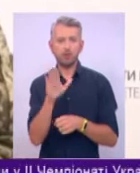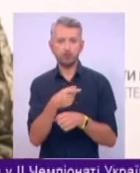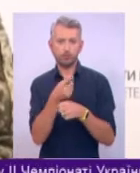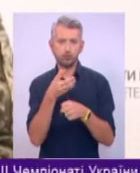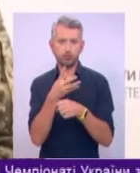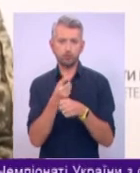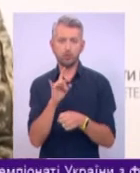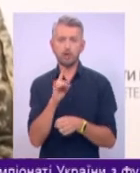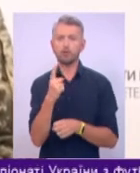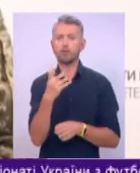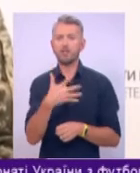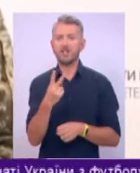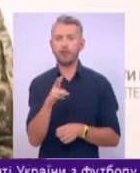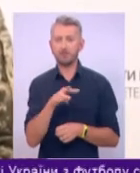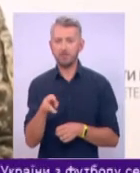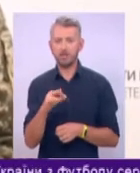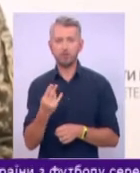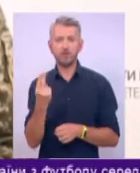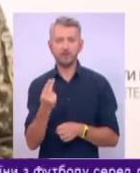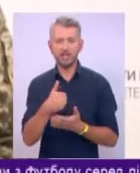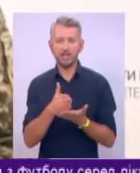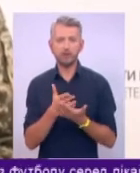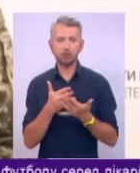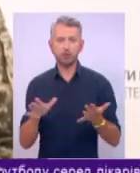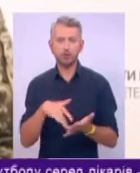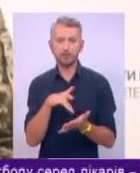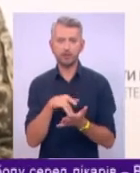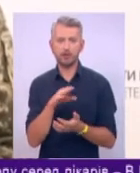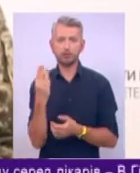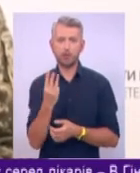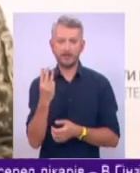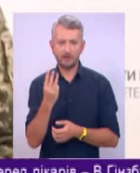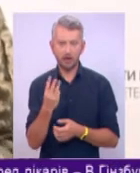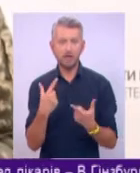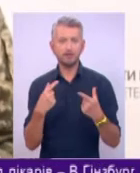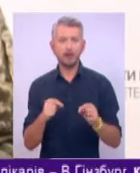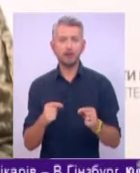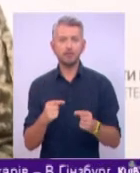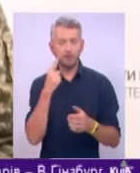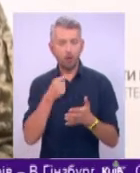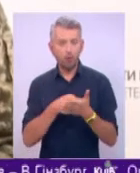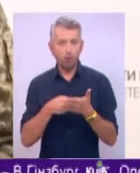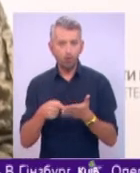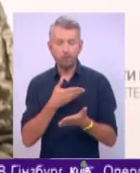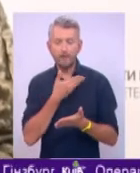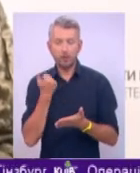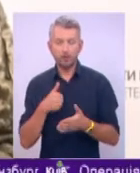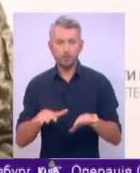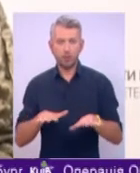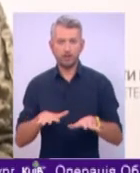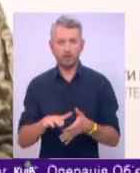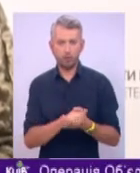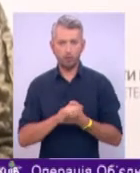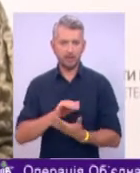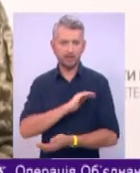152 міліметри по цивільній інфраструктурі населеного пункту Троїцьке, де, наголошуємо, відсутні позиції